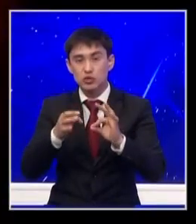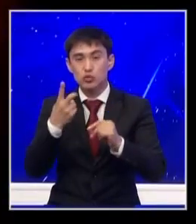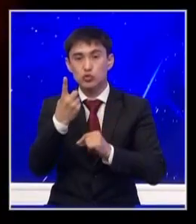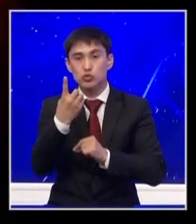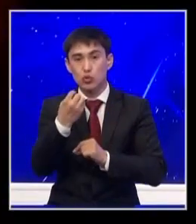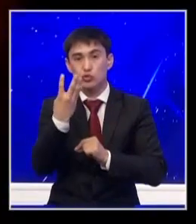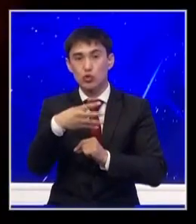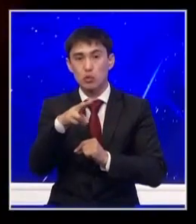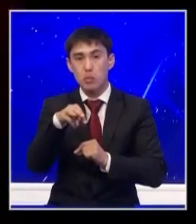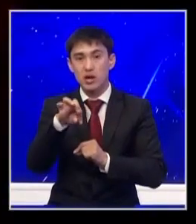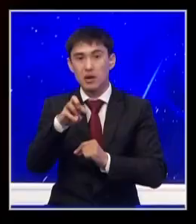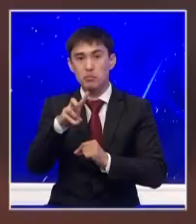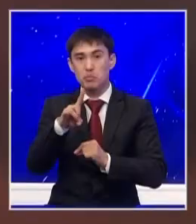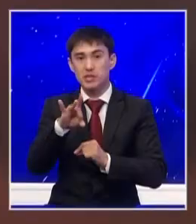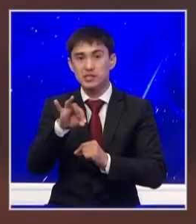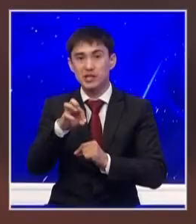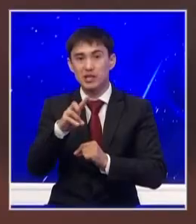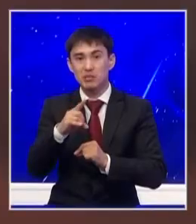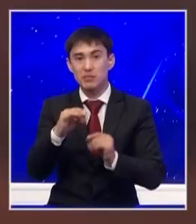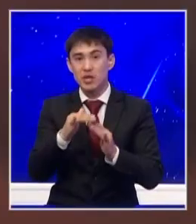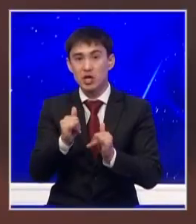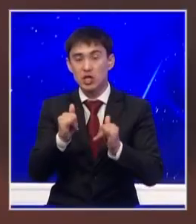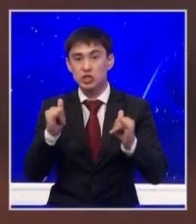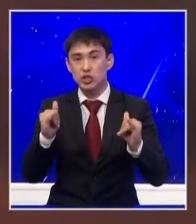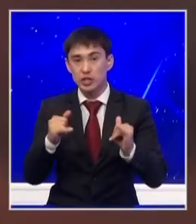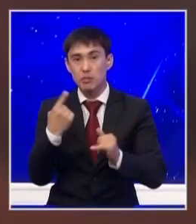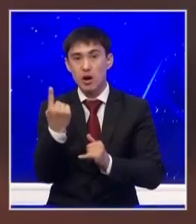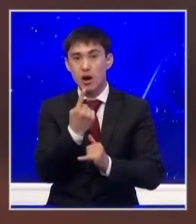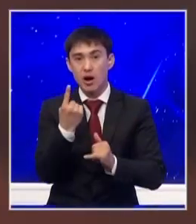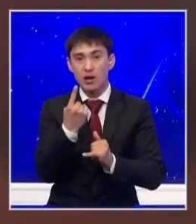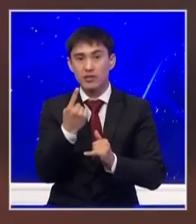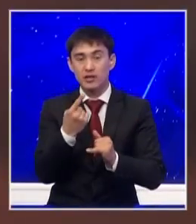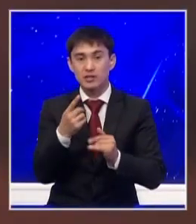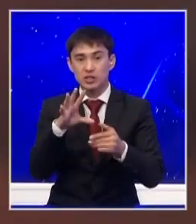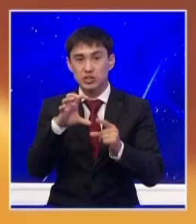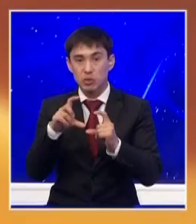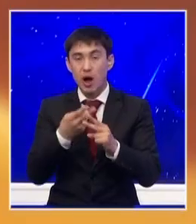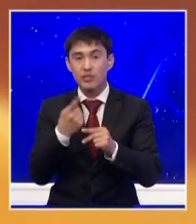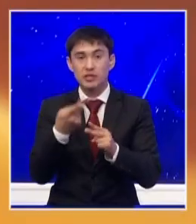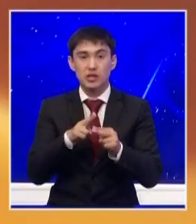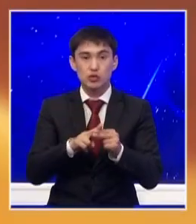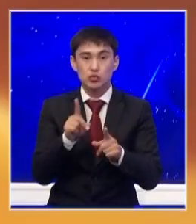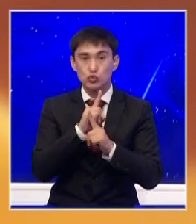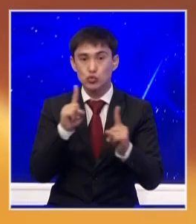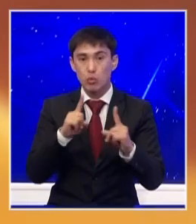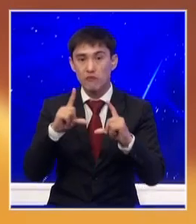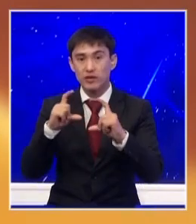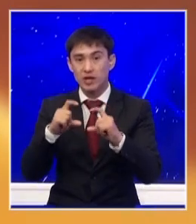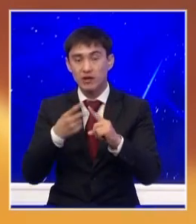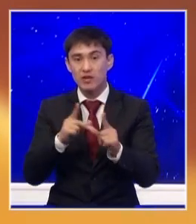140 МП со 140 мегапиксельным расширением изображения одна из заметных